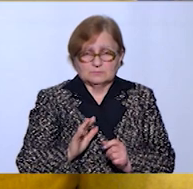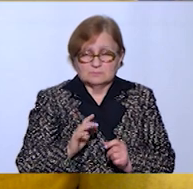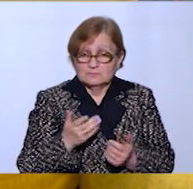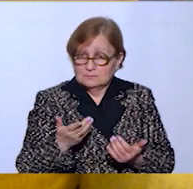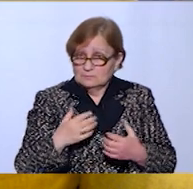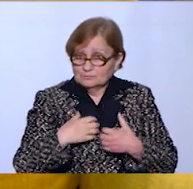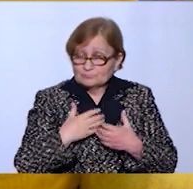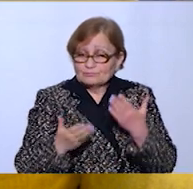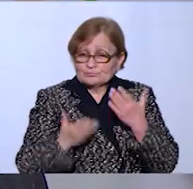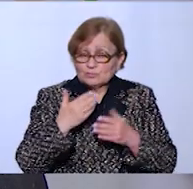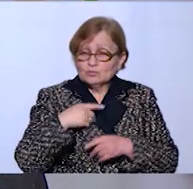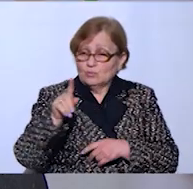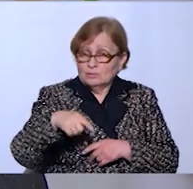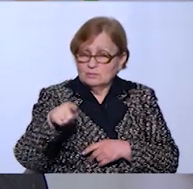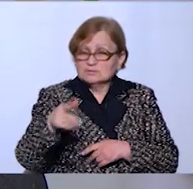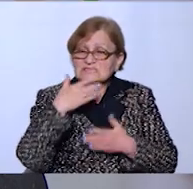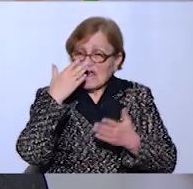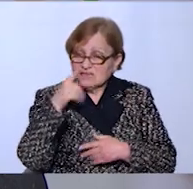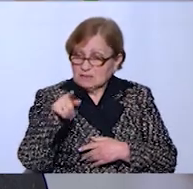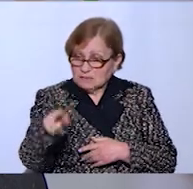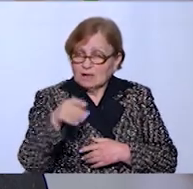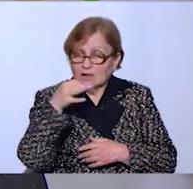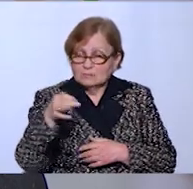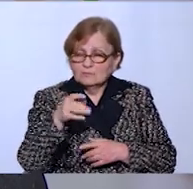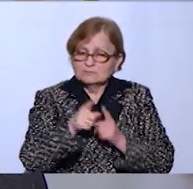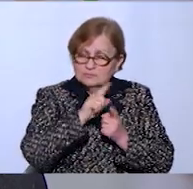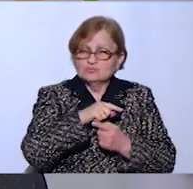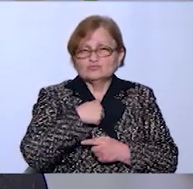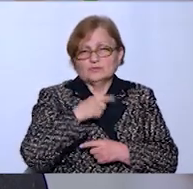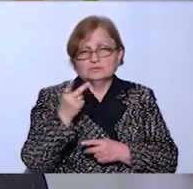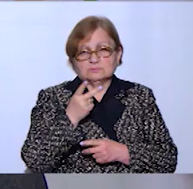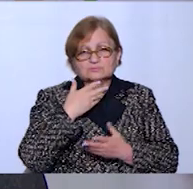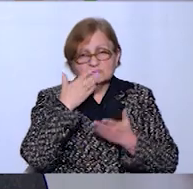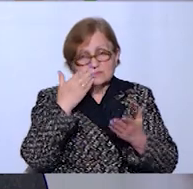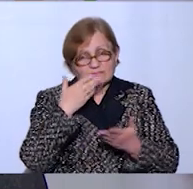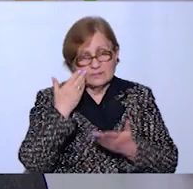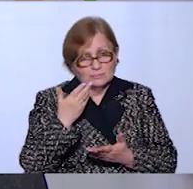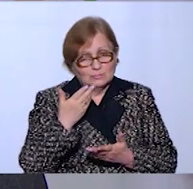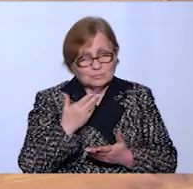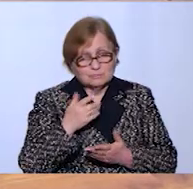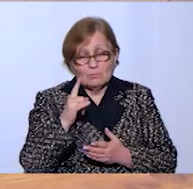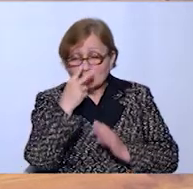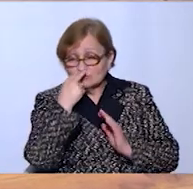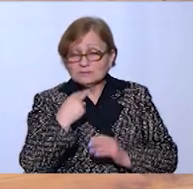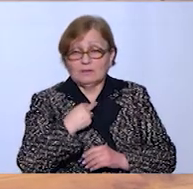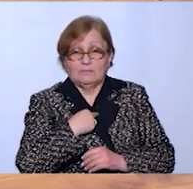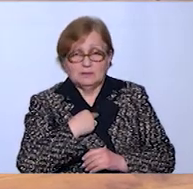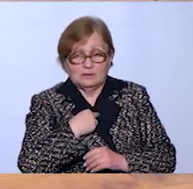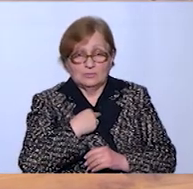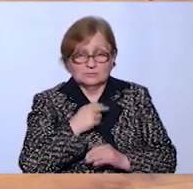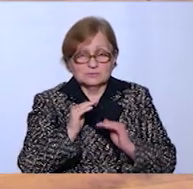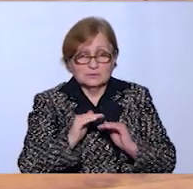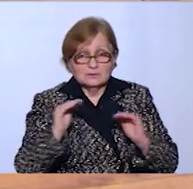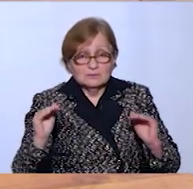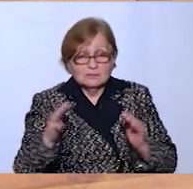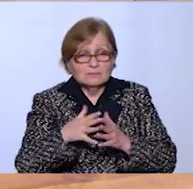უნდა მოვიქცე ისე. არ მინდა რომ ბავშვმა უხეშად ისაუბროს, მე მას არ უნდა ვესაუბრო უხეშად. მინდა რომ ვთქვათ